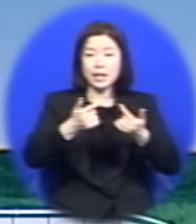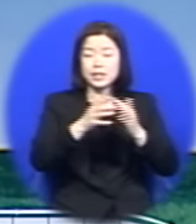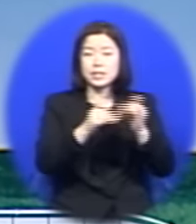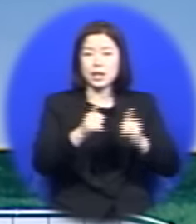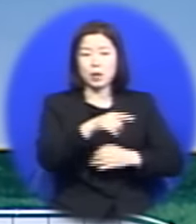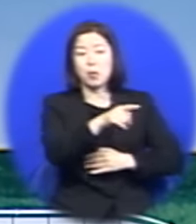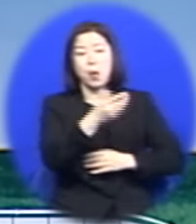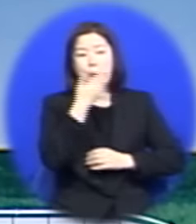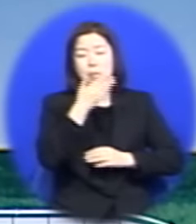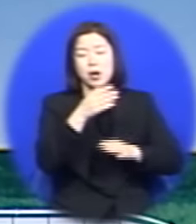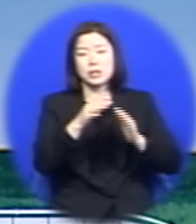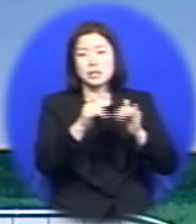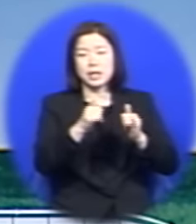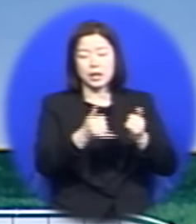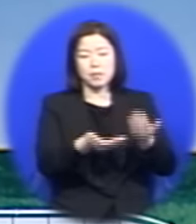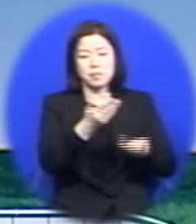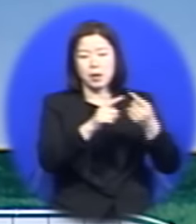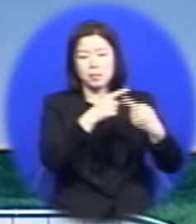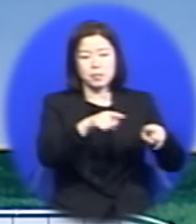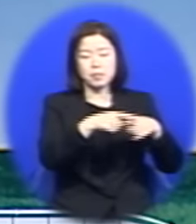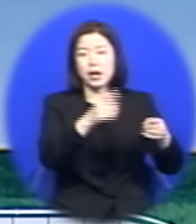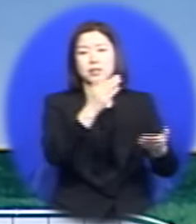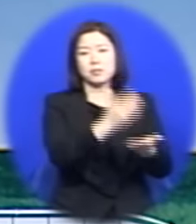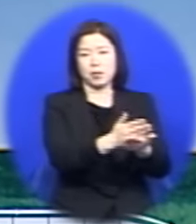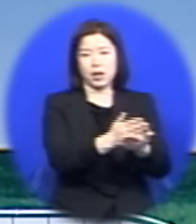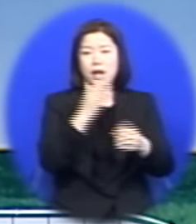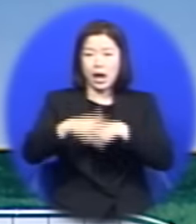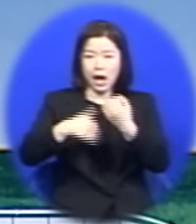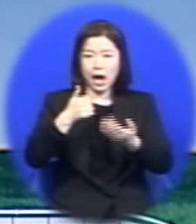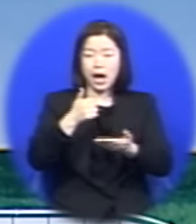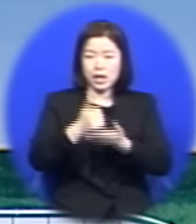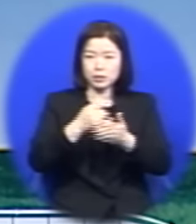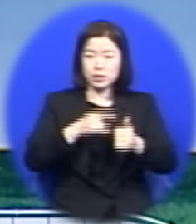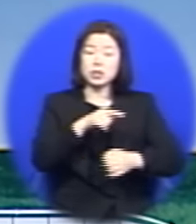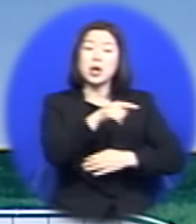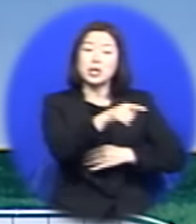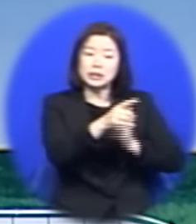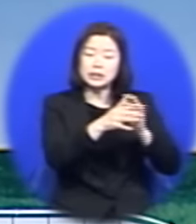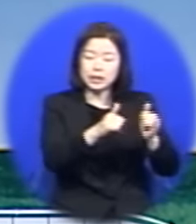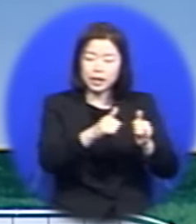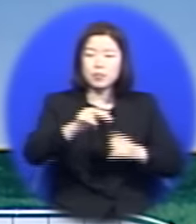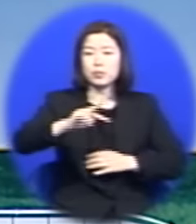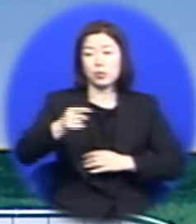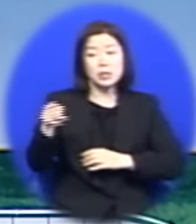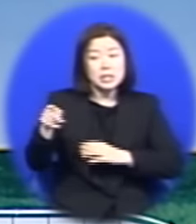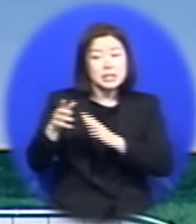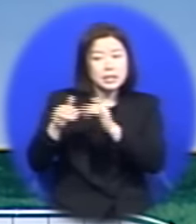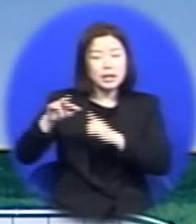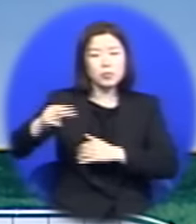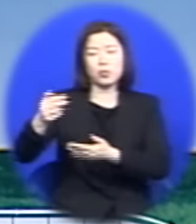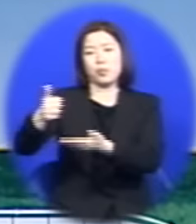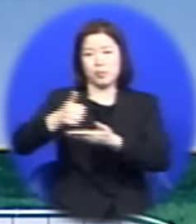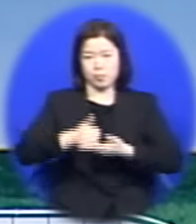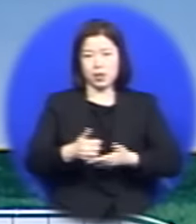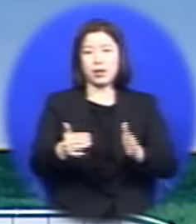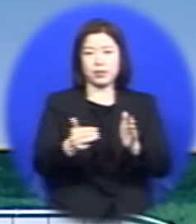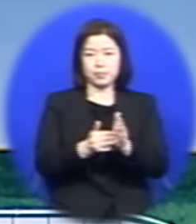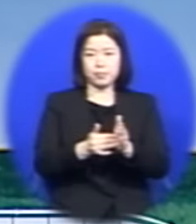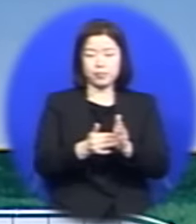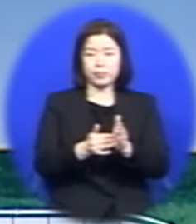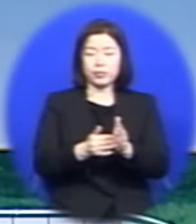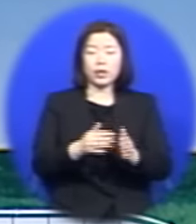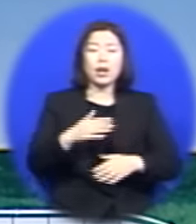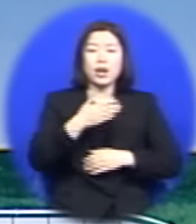먹는 사람을 비판하지 마십시오. 하나님께서는 그 사람도 받아들이셨습니다.